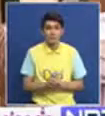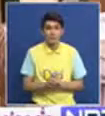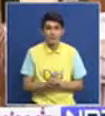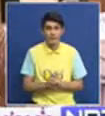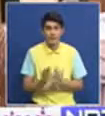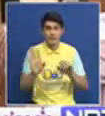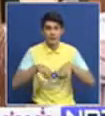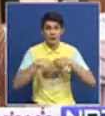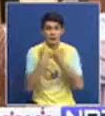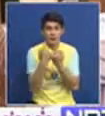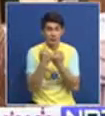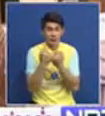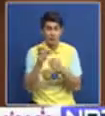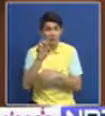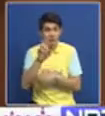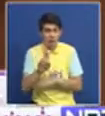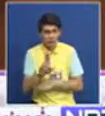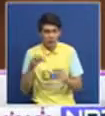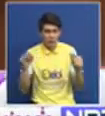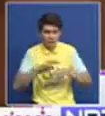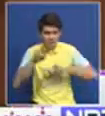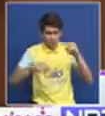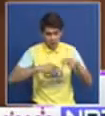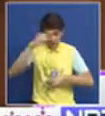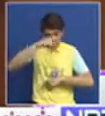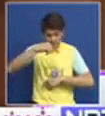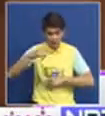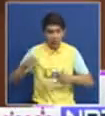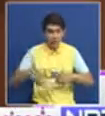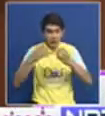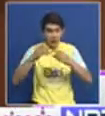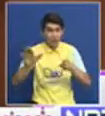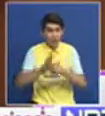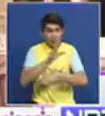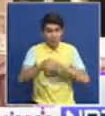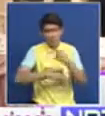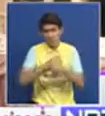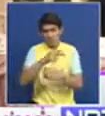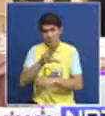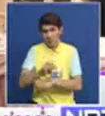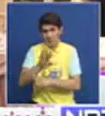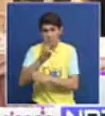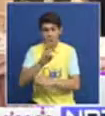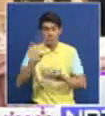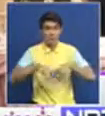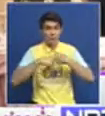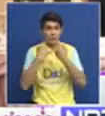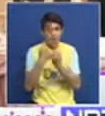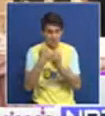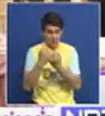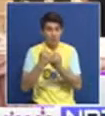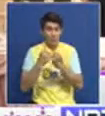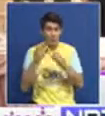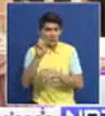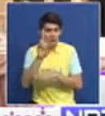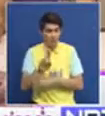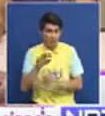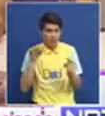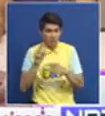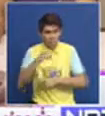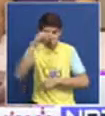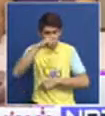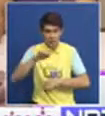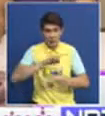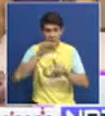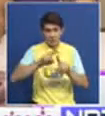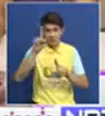สมาคมกำลังสำรองรักษาดินแดนไทยจัดงานฉลองครบรอบ36ปีสมาคมกำลังสำรองรักษาดินแดนไทยวัน